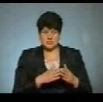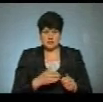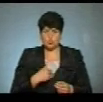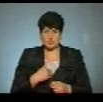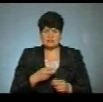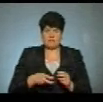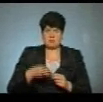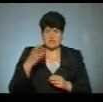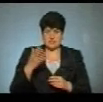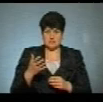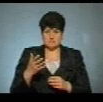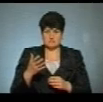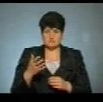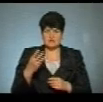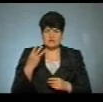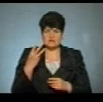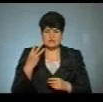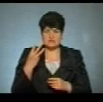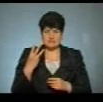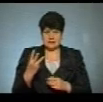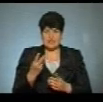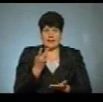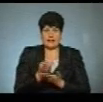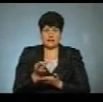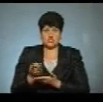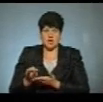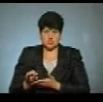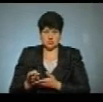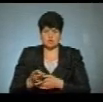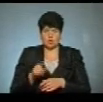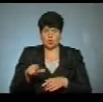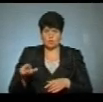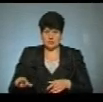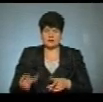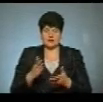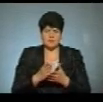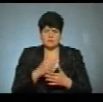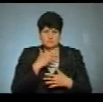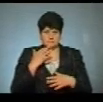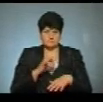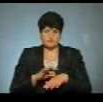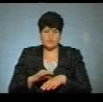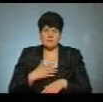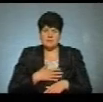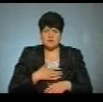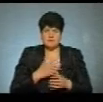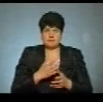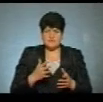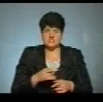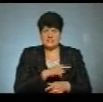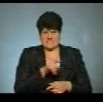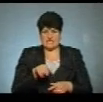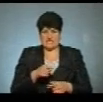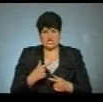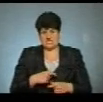в під'їзді аж 3 лежачих людини, хворих супутніми хворобами. Тому ми переживаємо більше все-таки за них,